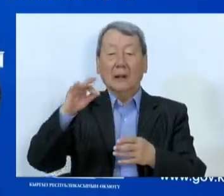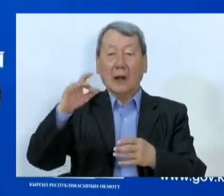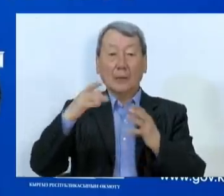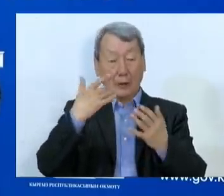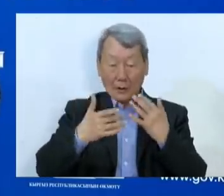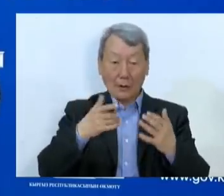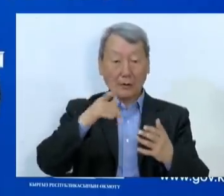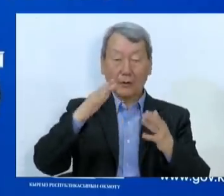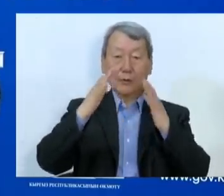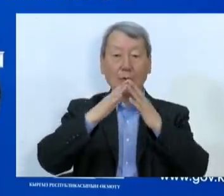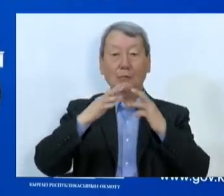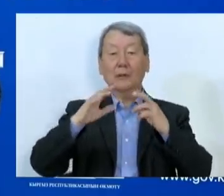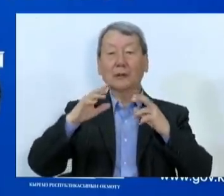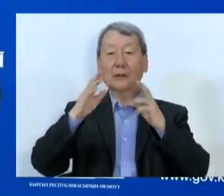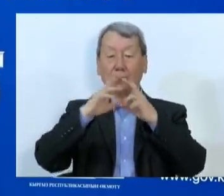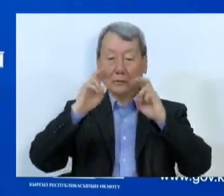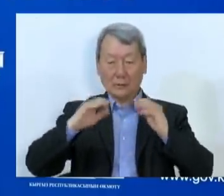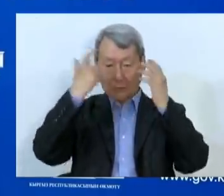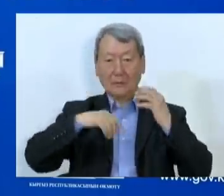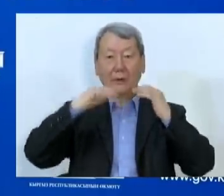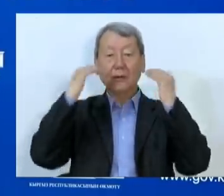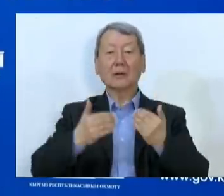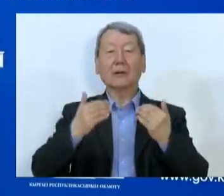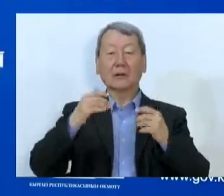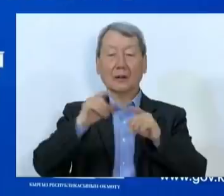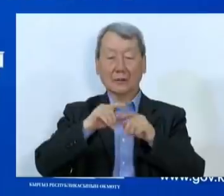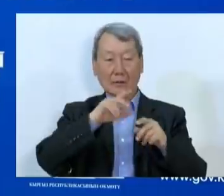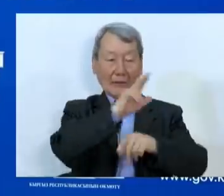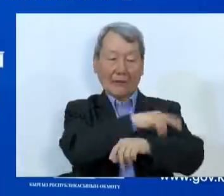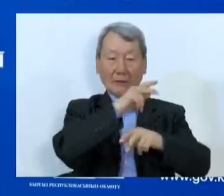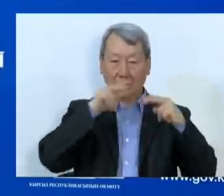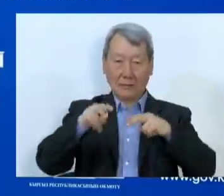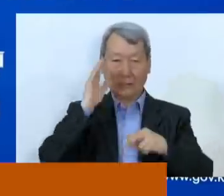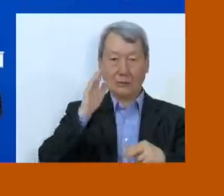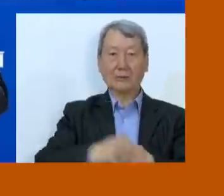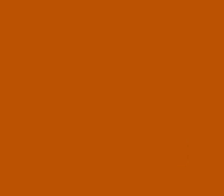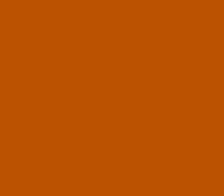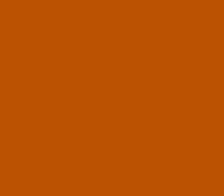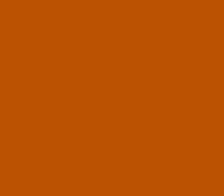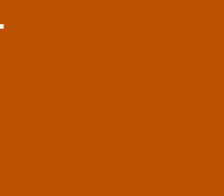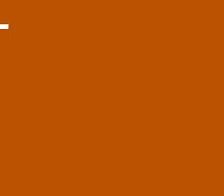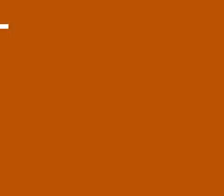үй карантиндерине жиберилип, ошол жерден тыкыр жанакындай көзөмөлгө алынат.